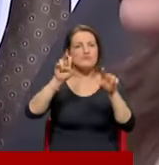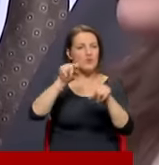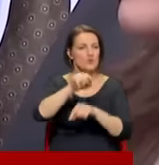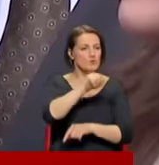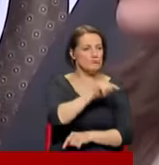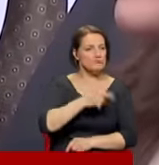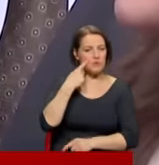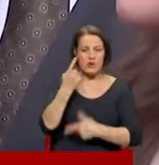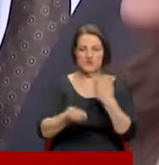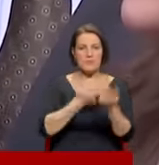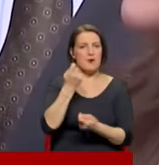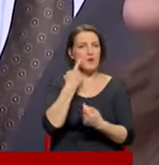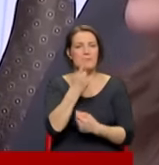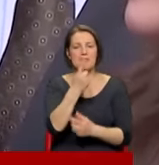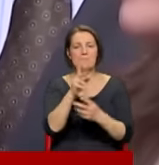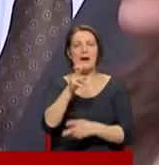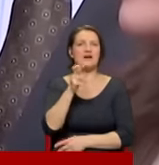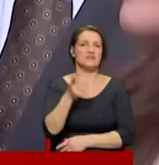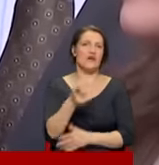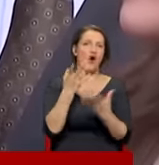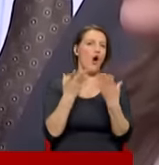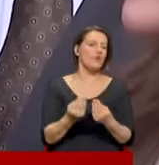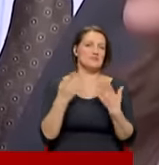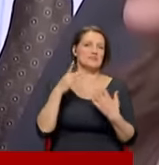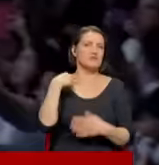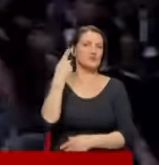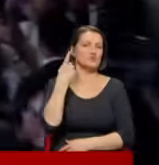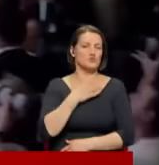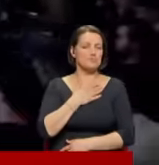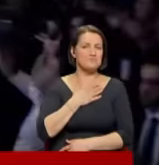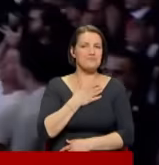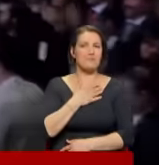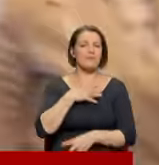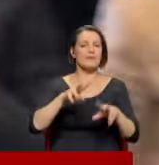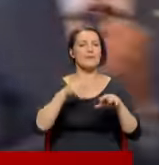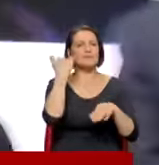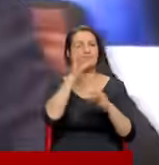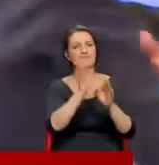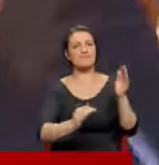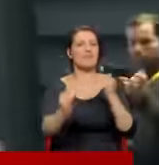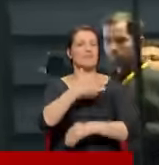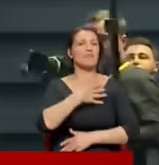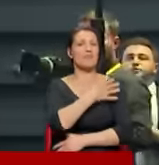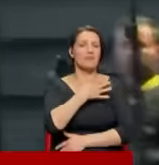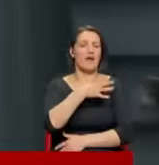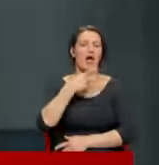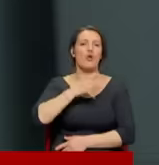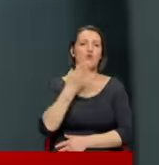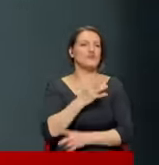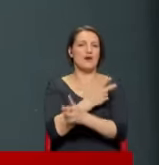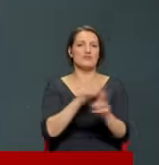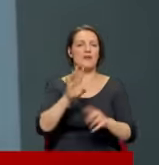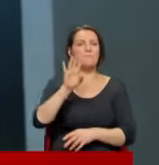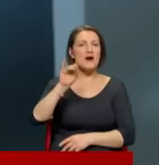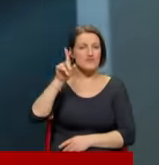üzerinde çaba gösteren bir parti konumuna gelmesini düşünmekteyim. Akşener olağanüstü kurultayda aday olmayacağını açıklamıştı.